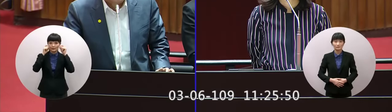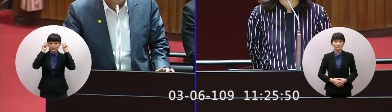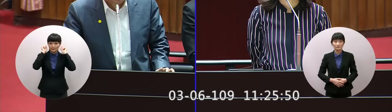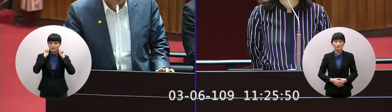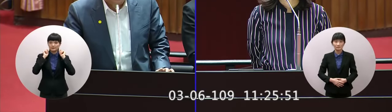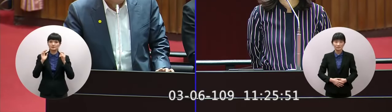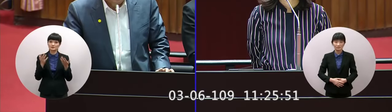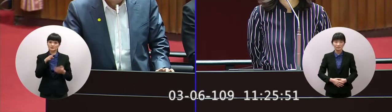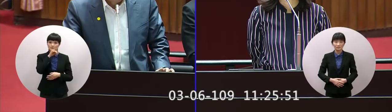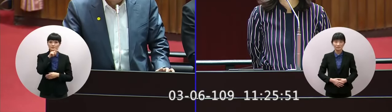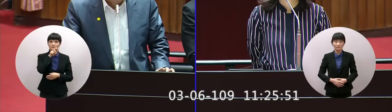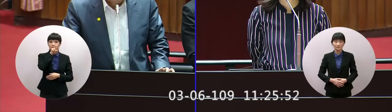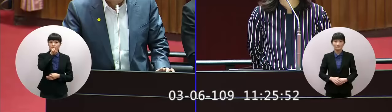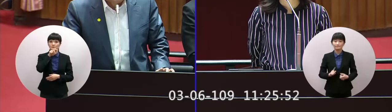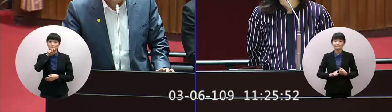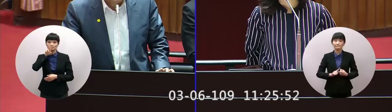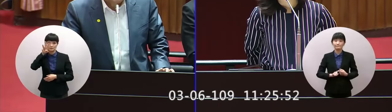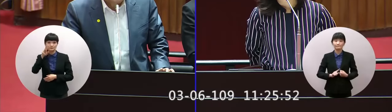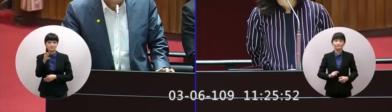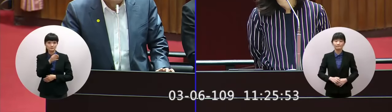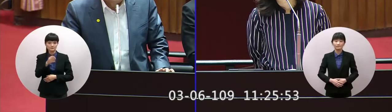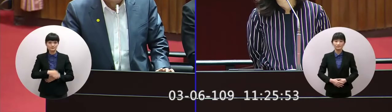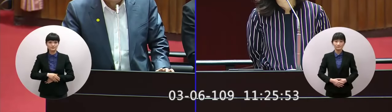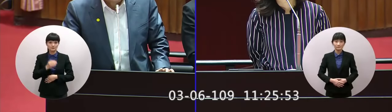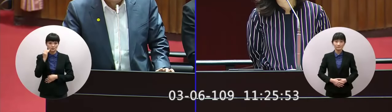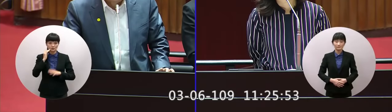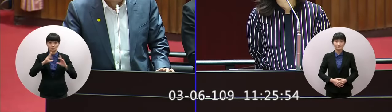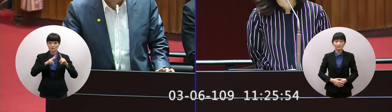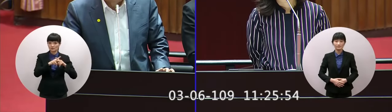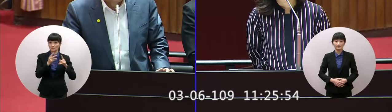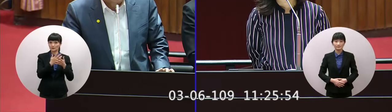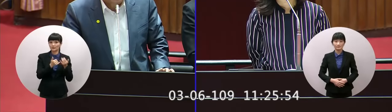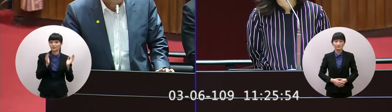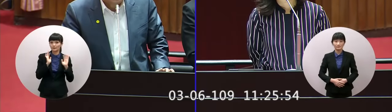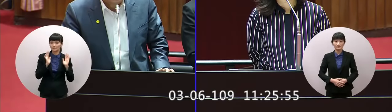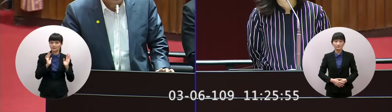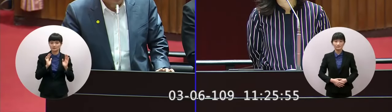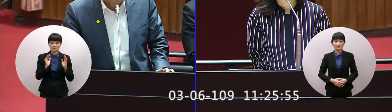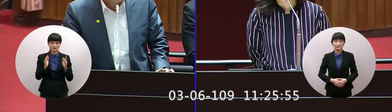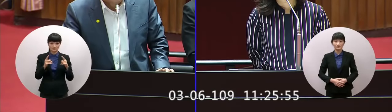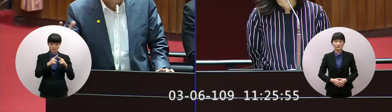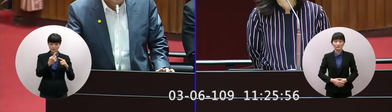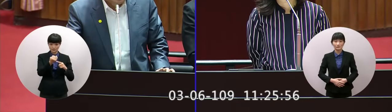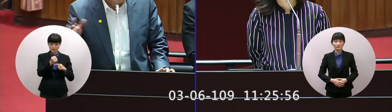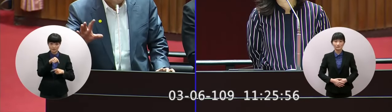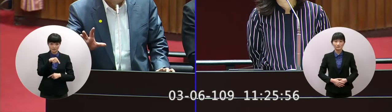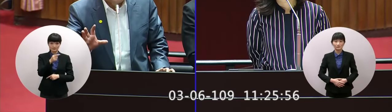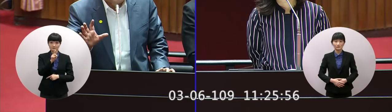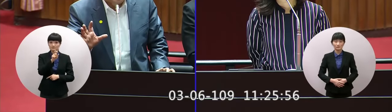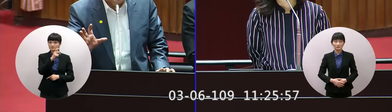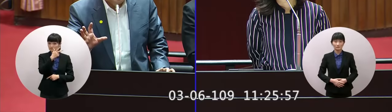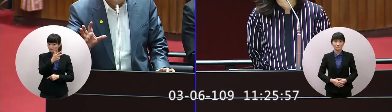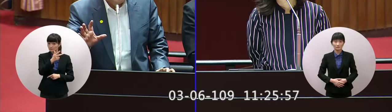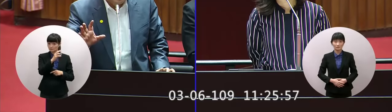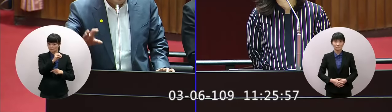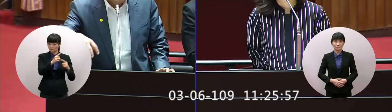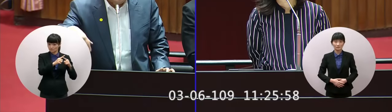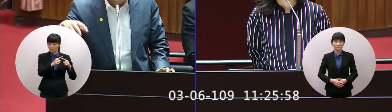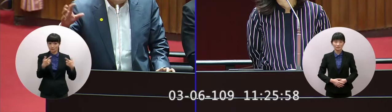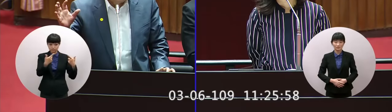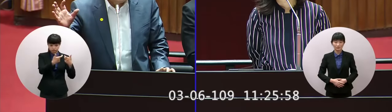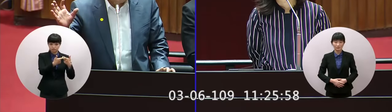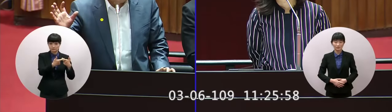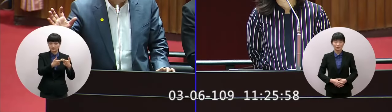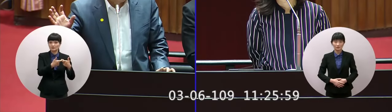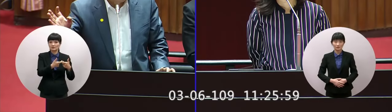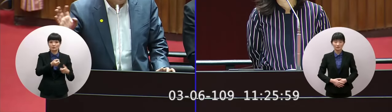到12、13岁。 对。 那小学生这边大概是117万人，好，所以只放在小学是够。好，如果